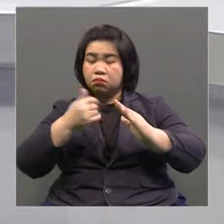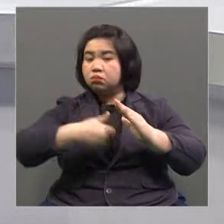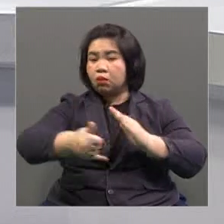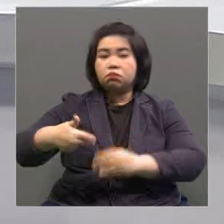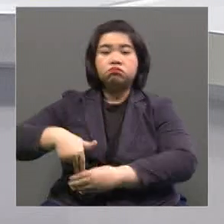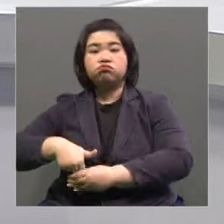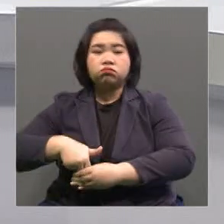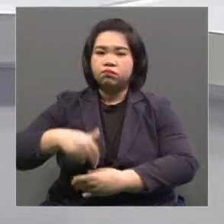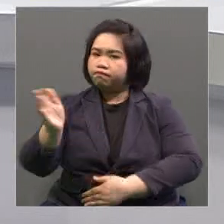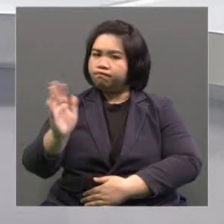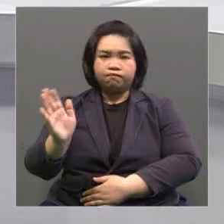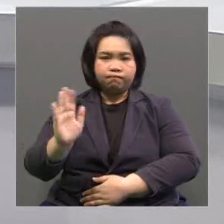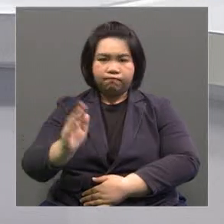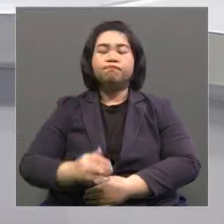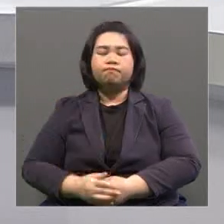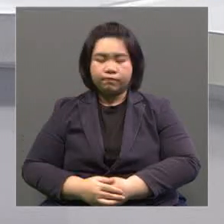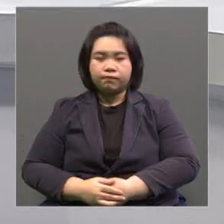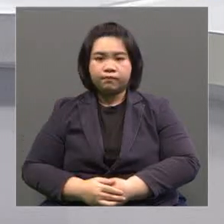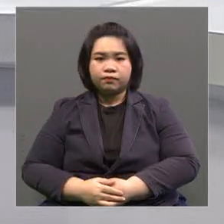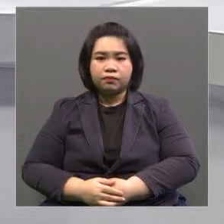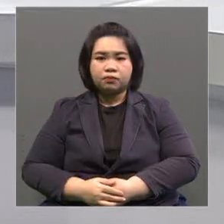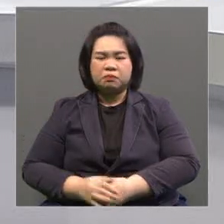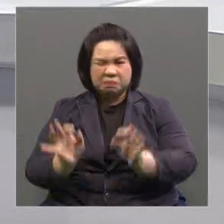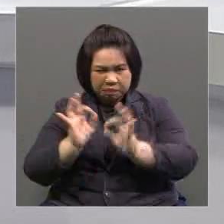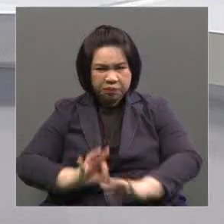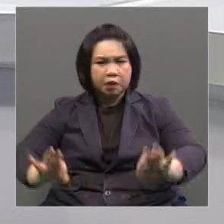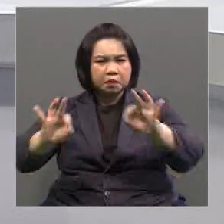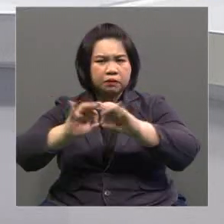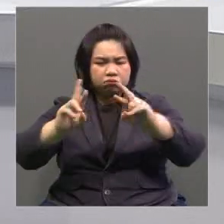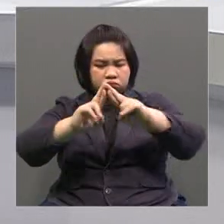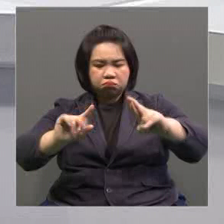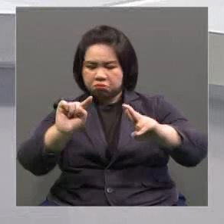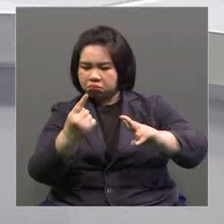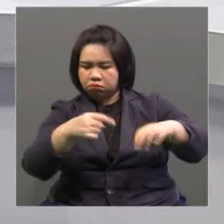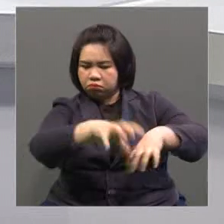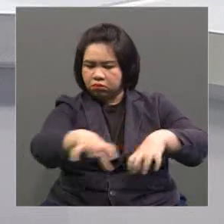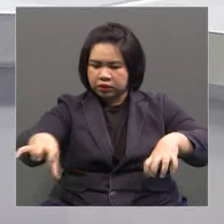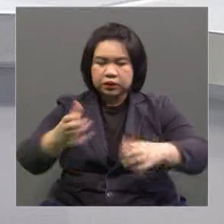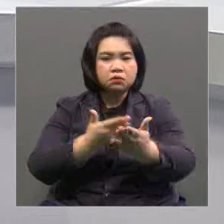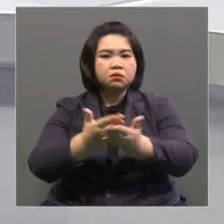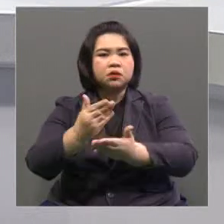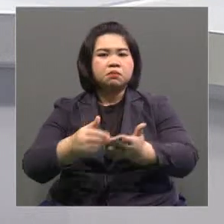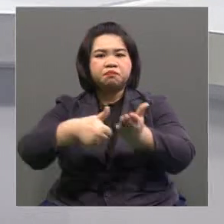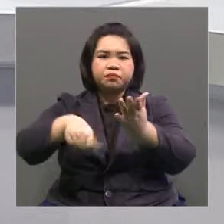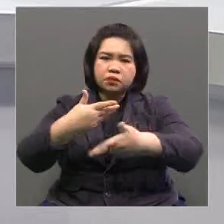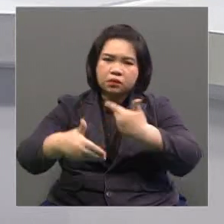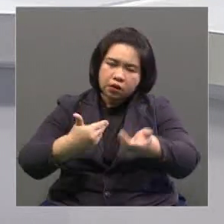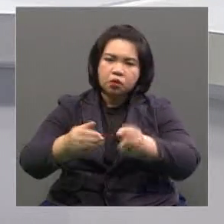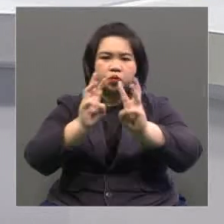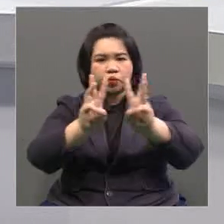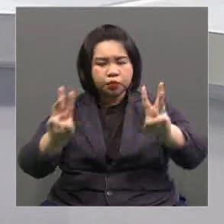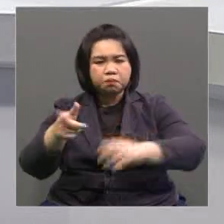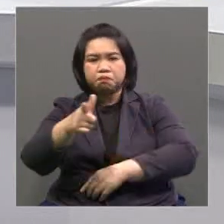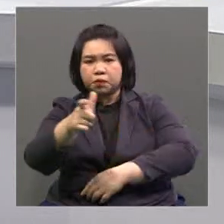คะแล้วก็ถือว่าอีกหนึ่งมาตรการที่น่าสนใจคือคุมกำเนิดร้านใหม่ๆร้านที่แบบเปิดออนไลน์แบบเนี้ยแล้วก็